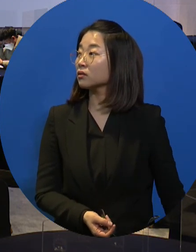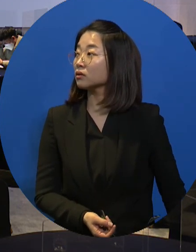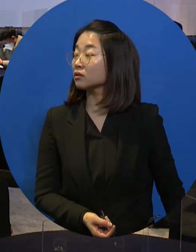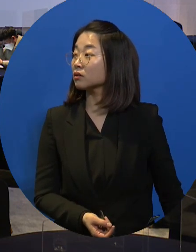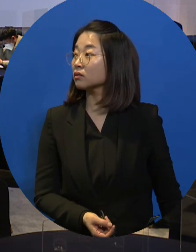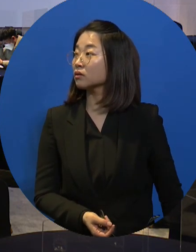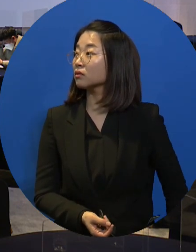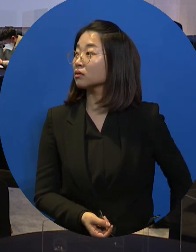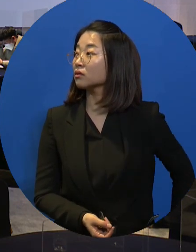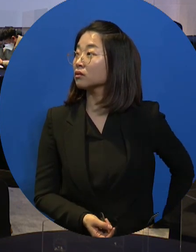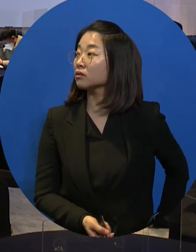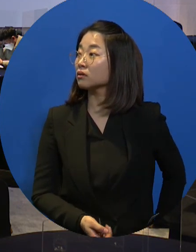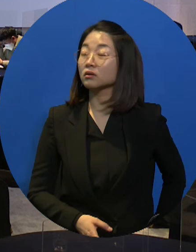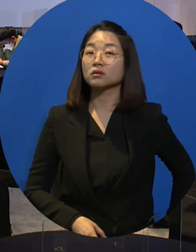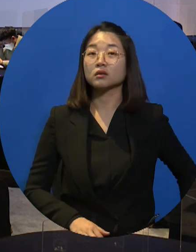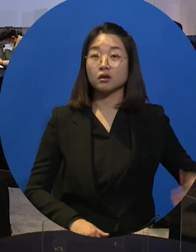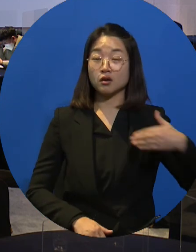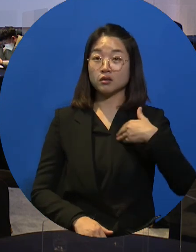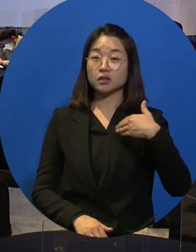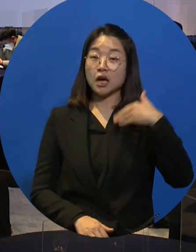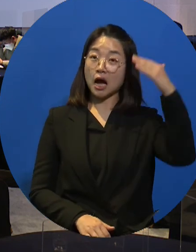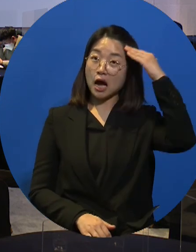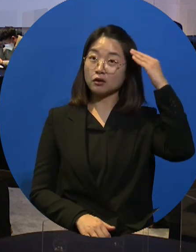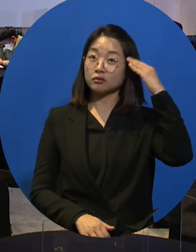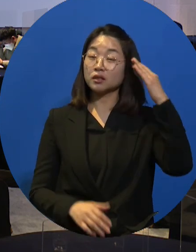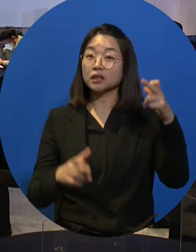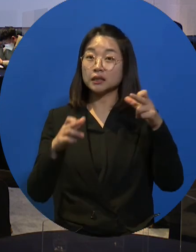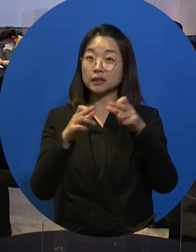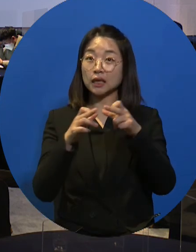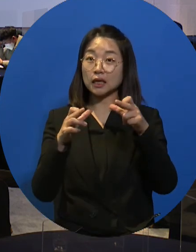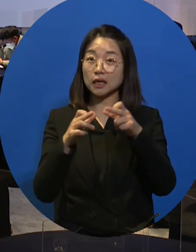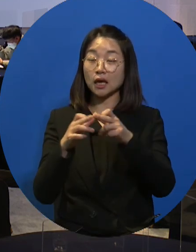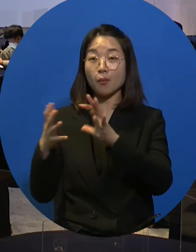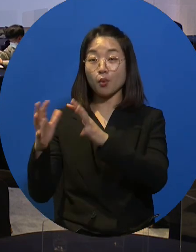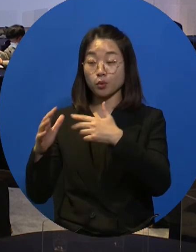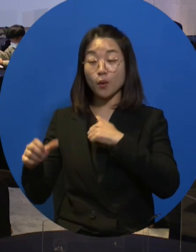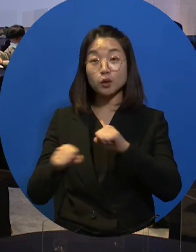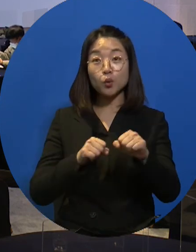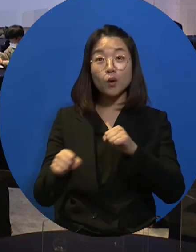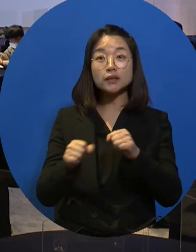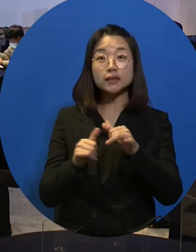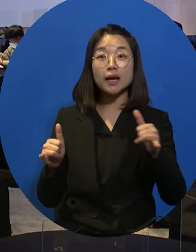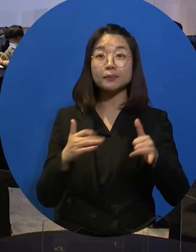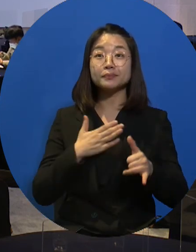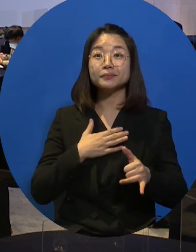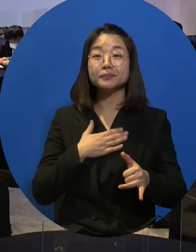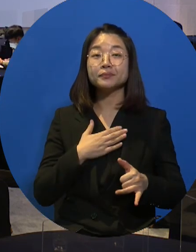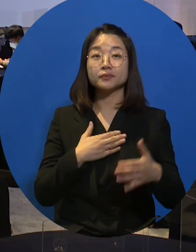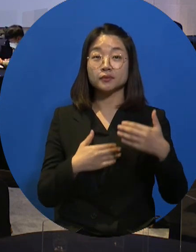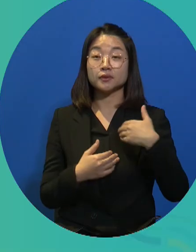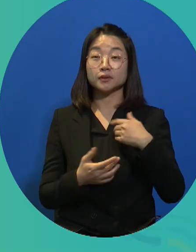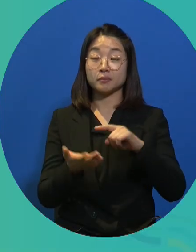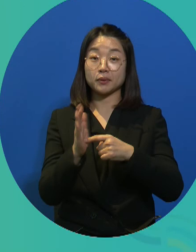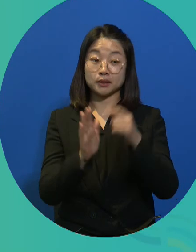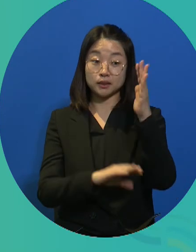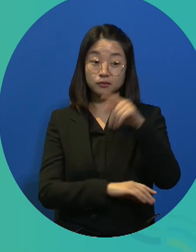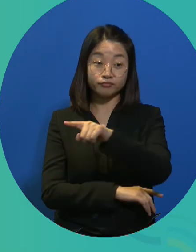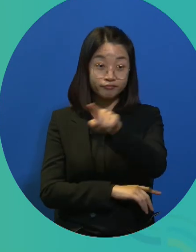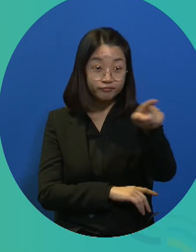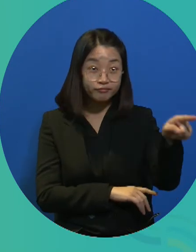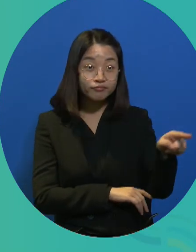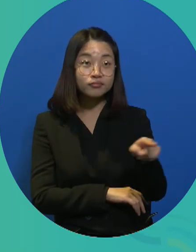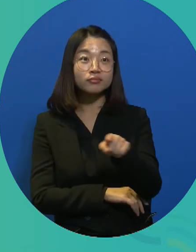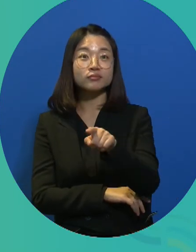네, 안녕하세요. 저는 한국장애포럼에서 활동하는 최한별이라고 합니다. 우선 오늘 발제해 주신 분들